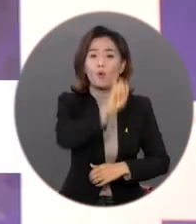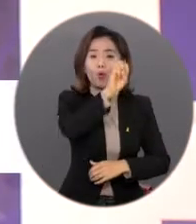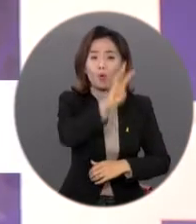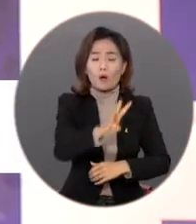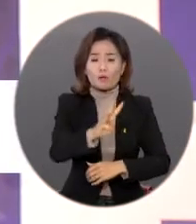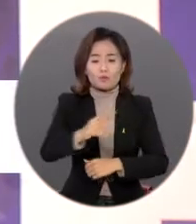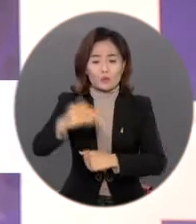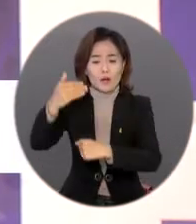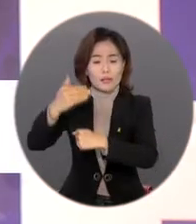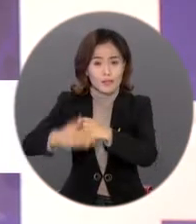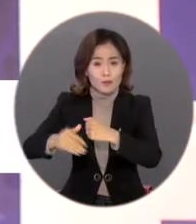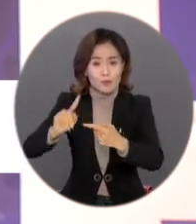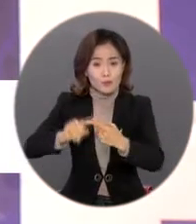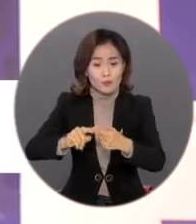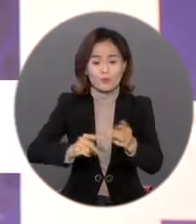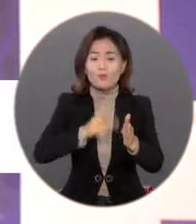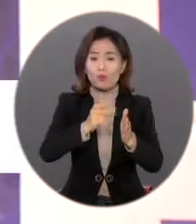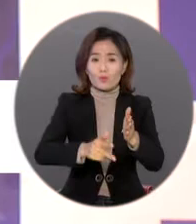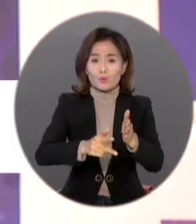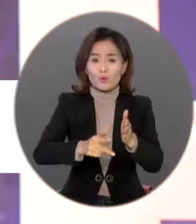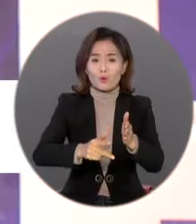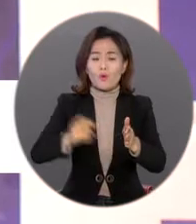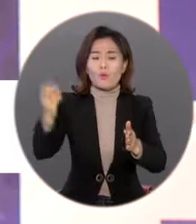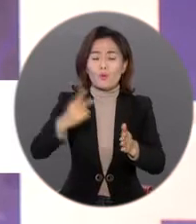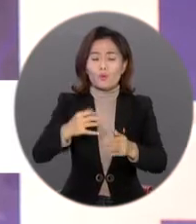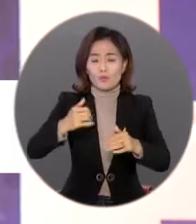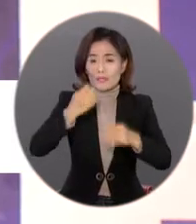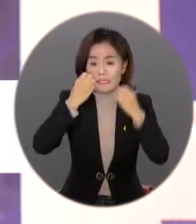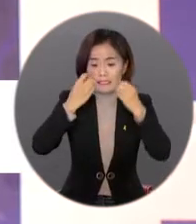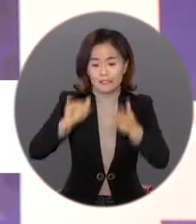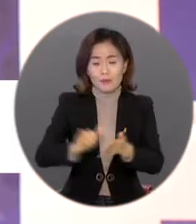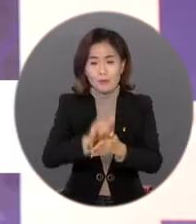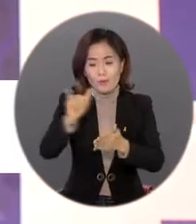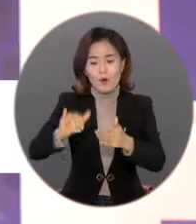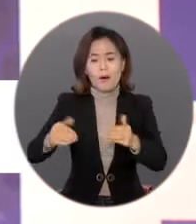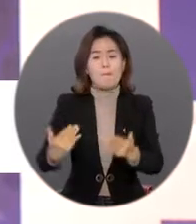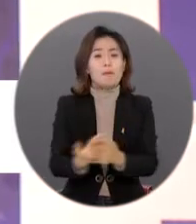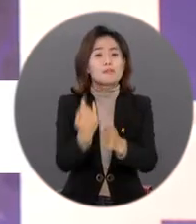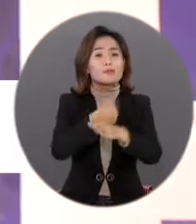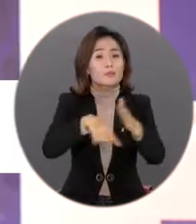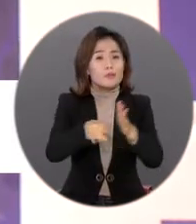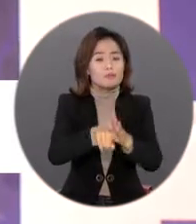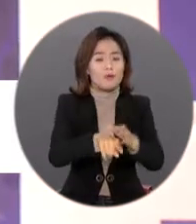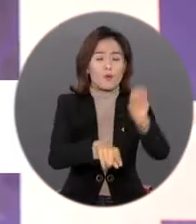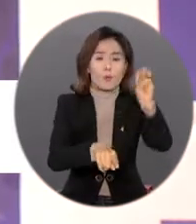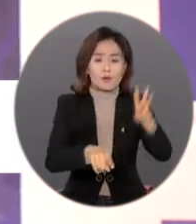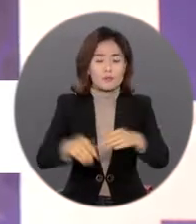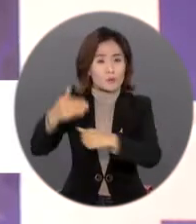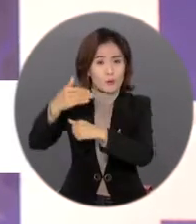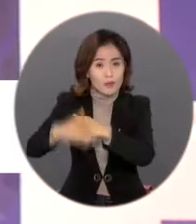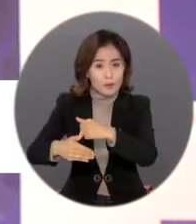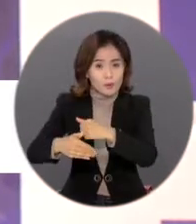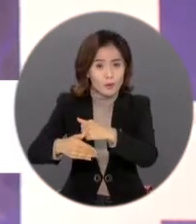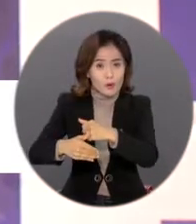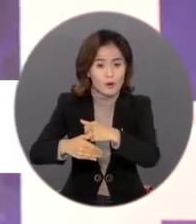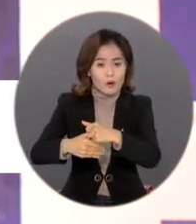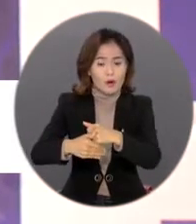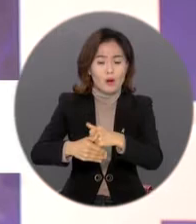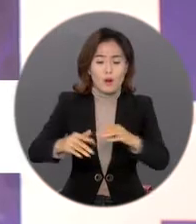달빛 고속철도와 그리고 대구 경북 통합신공항 활성화를 통해서 광주 대구가